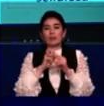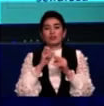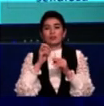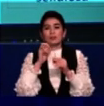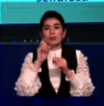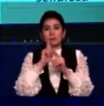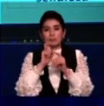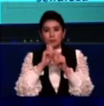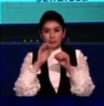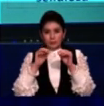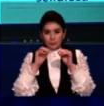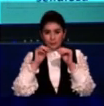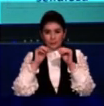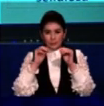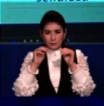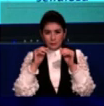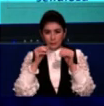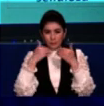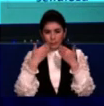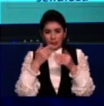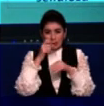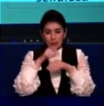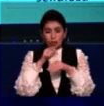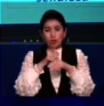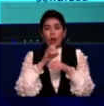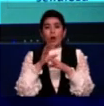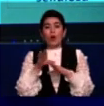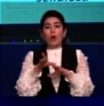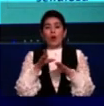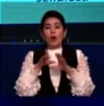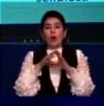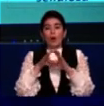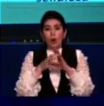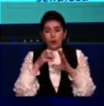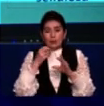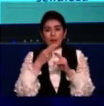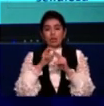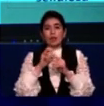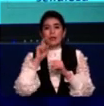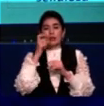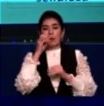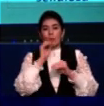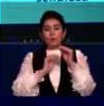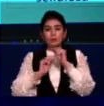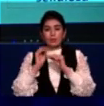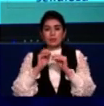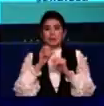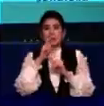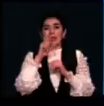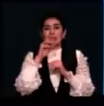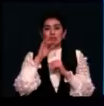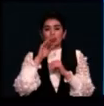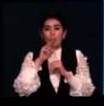olinadi. Sintetik yuqori molekulyar birikmalar esa kimyoviy moddalardan, masalan,